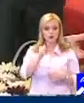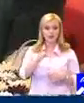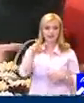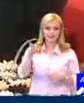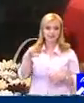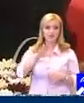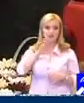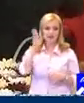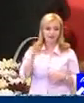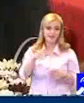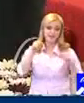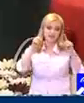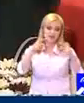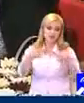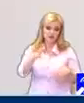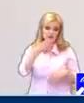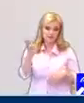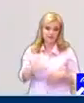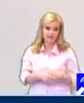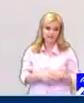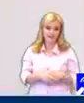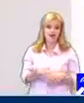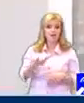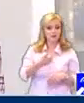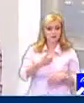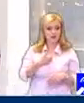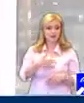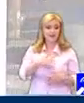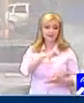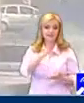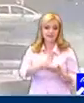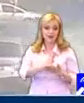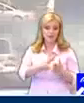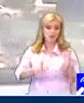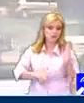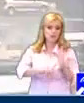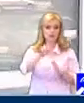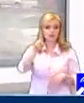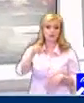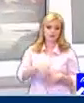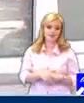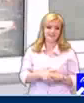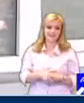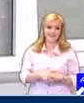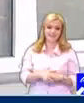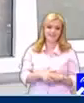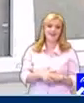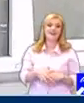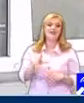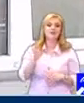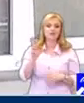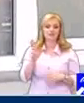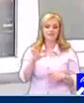matinalii, trezitul de dimineață a devenit o obișnuință. Pentru mine matinalii înseamnă un nou început și un nou mod de viață în care deșteptătorul sună